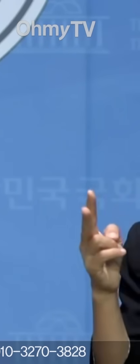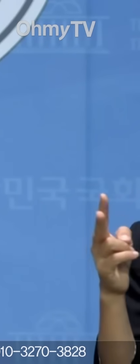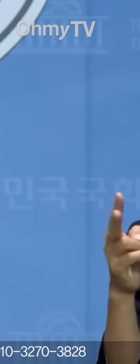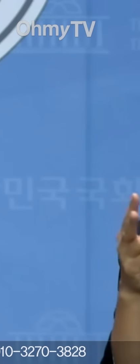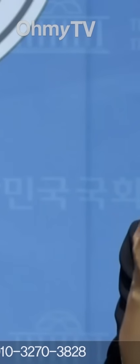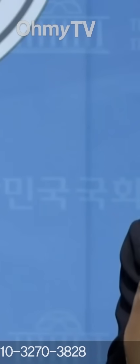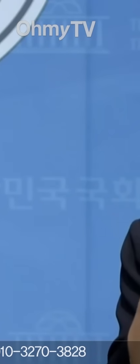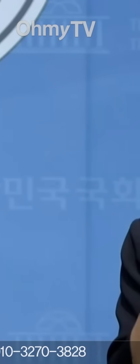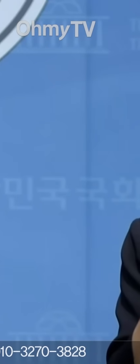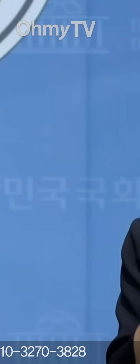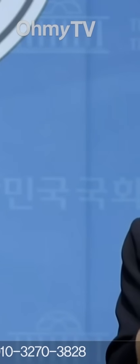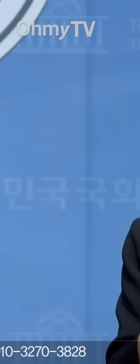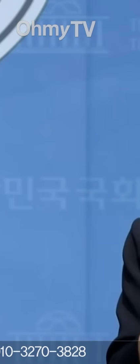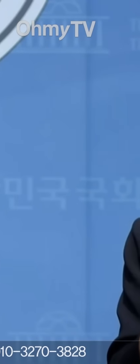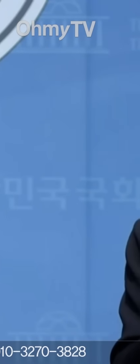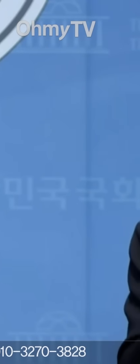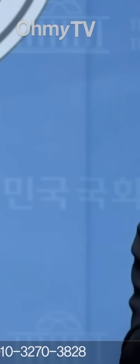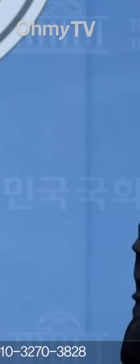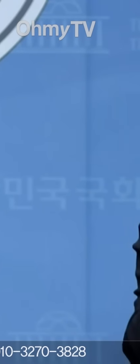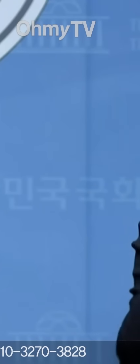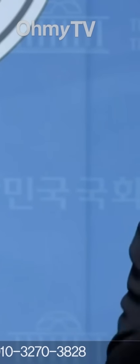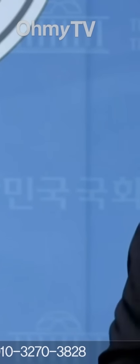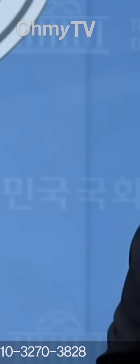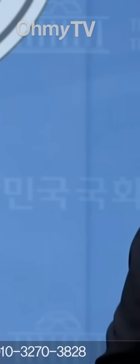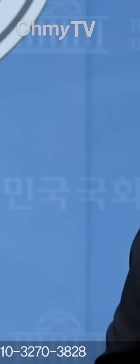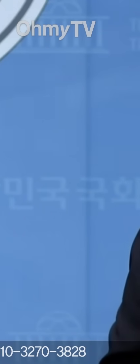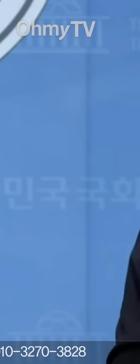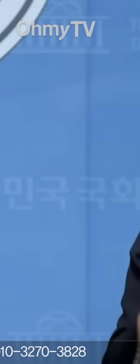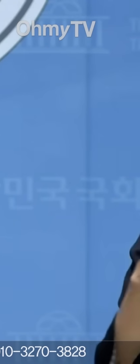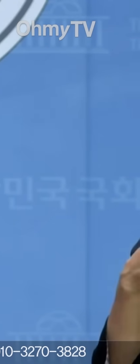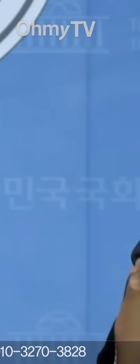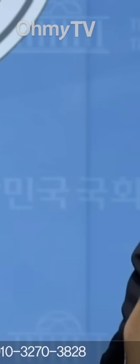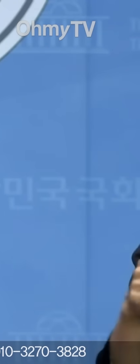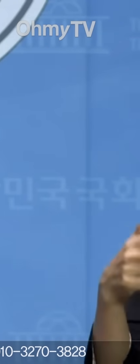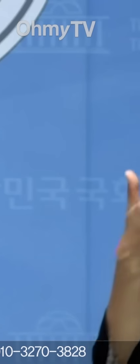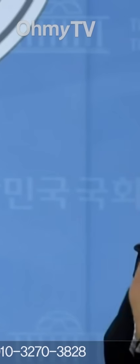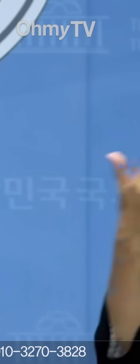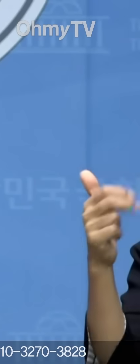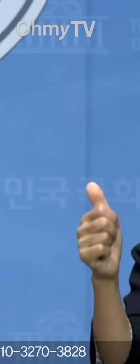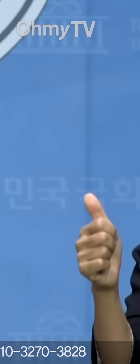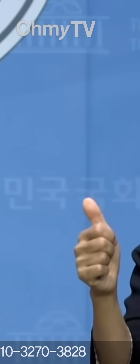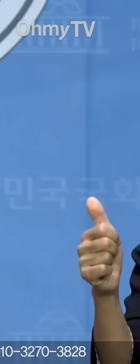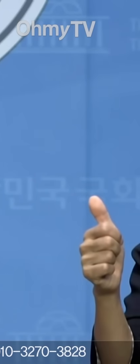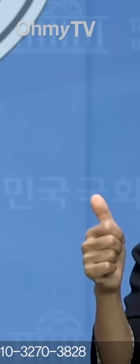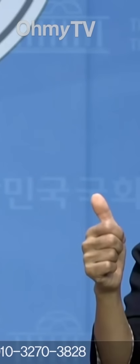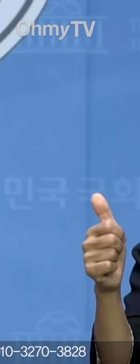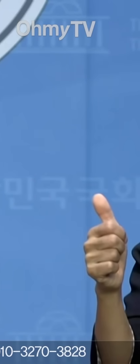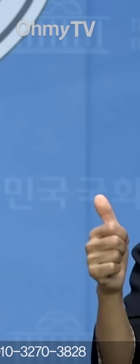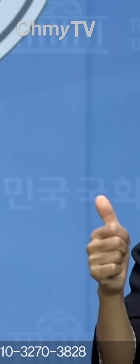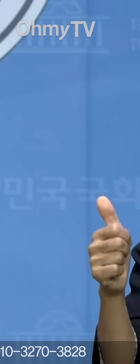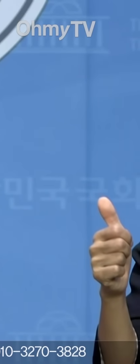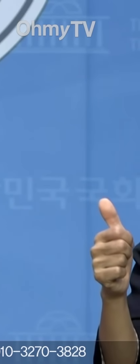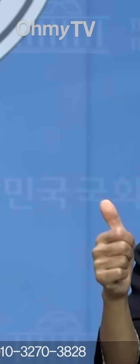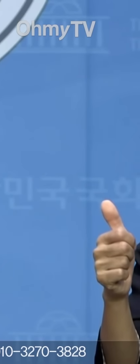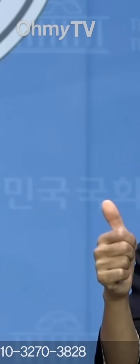전문 진술을 들고 나와서 야당 대표 이재명을